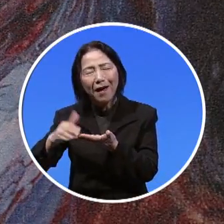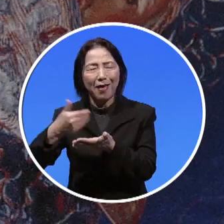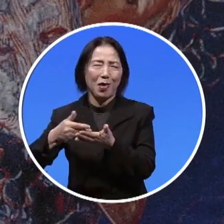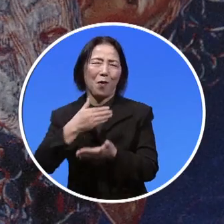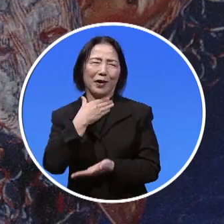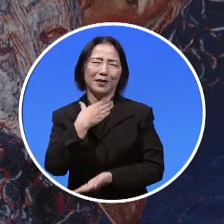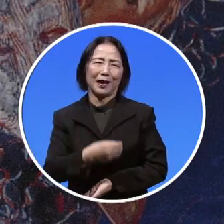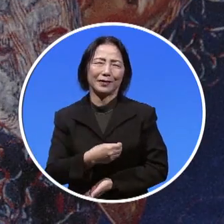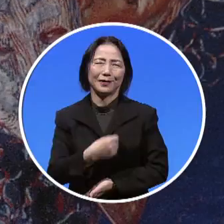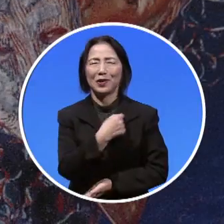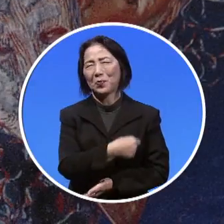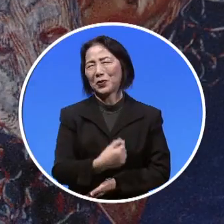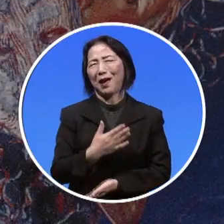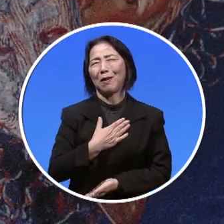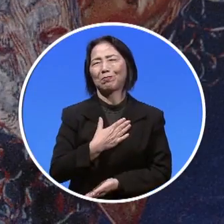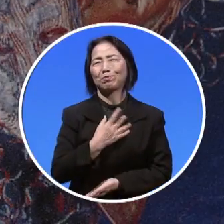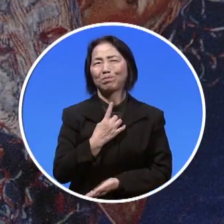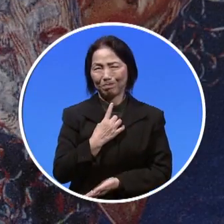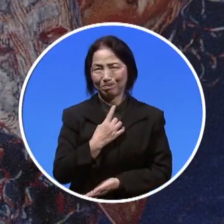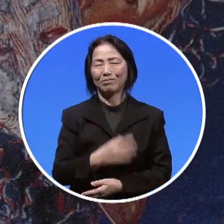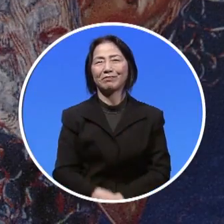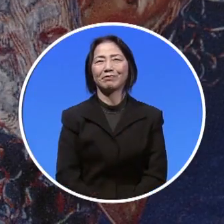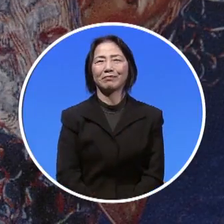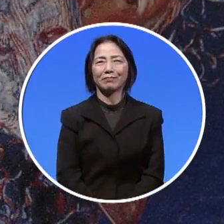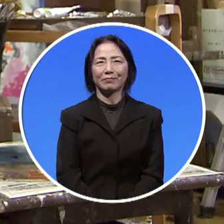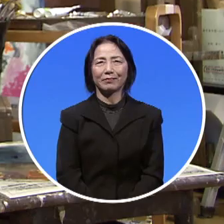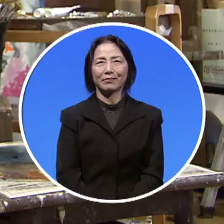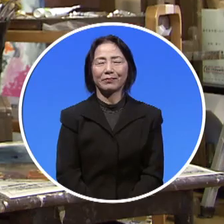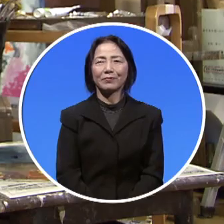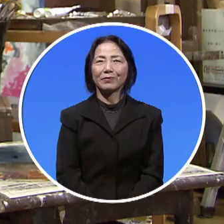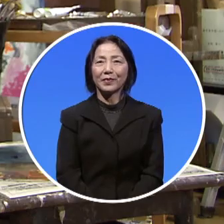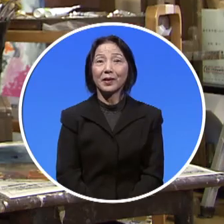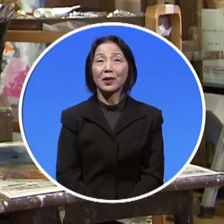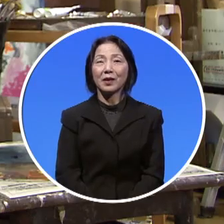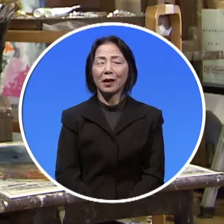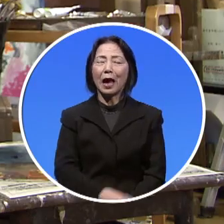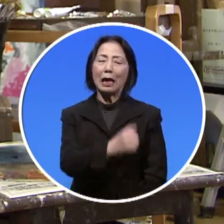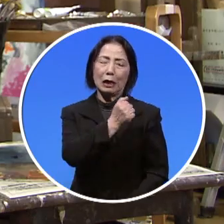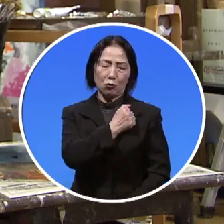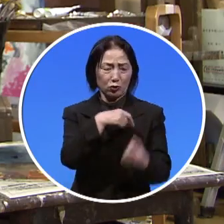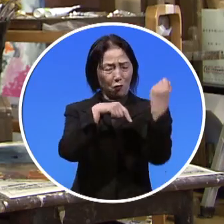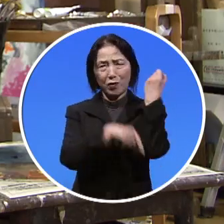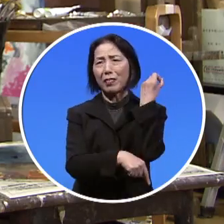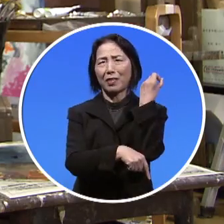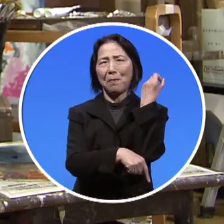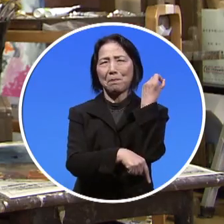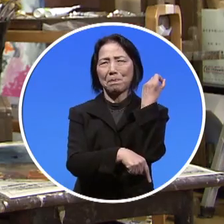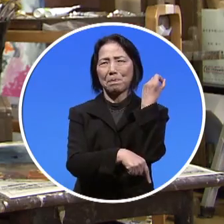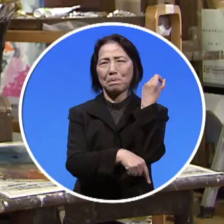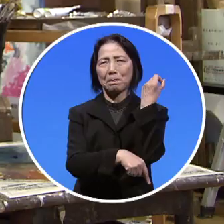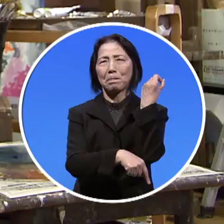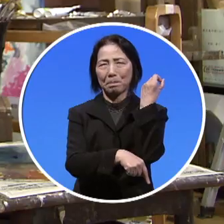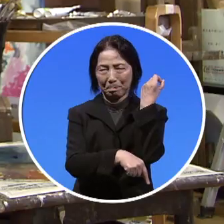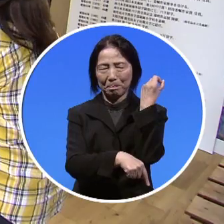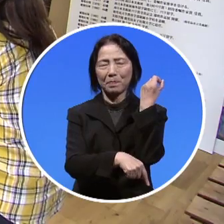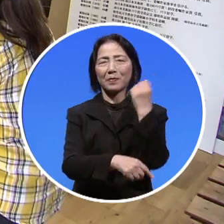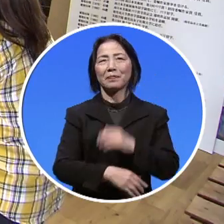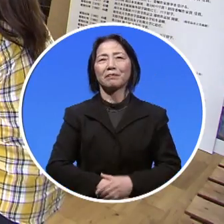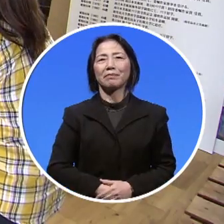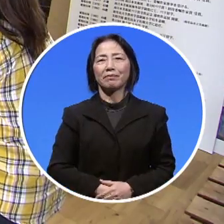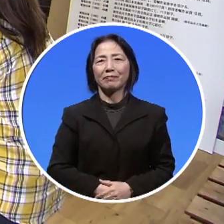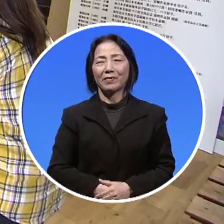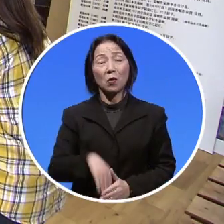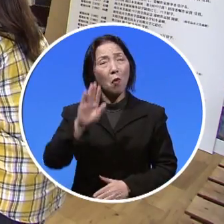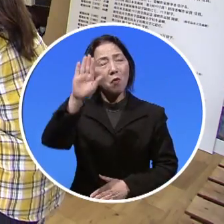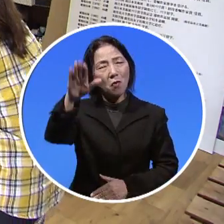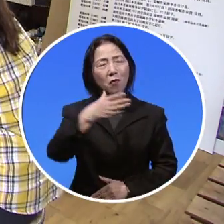の思って居るんですがの家の鍵10分が書いていると最後